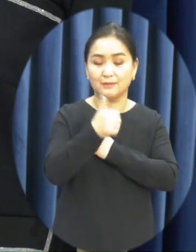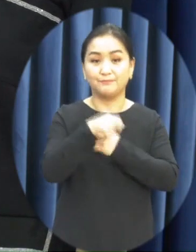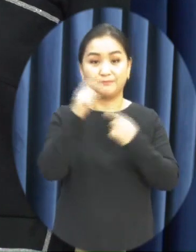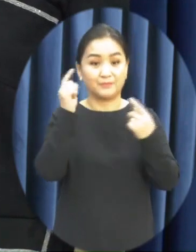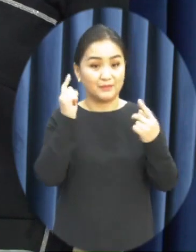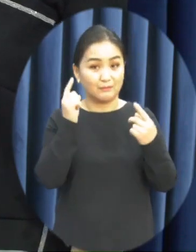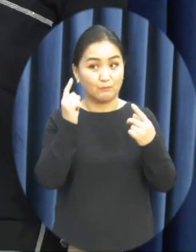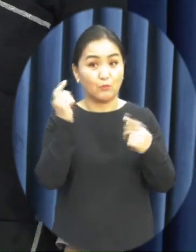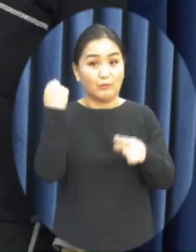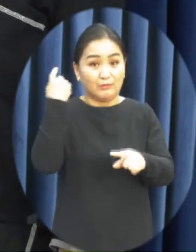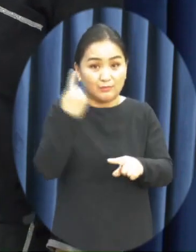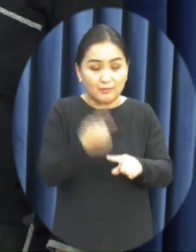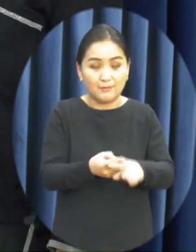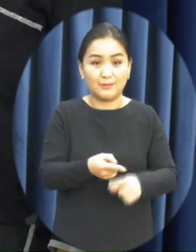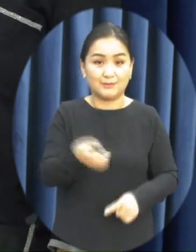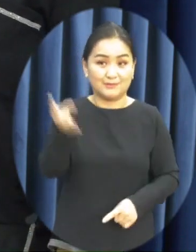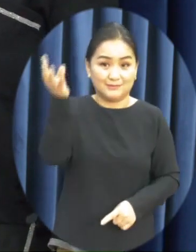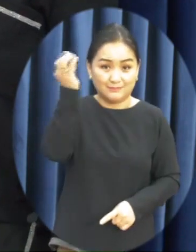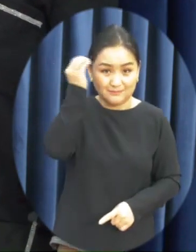རྒམ